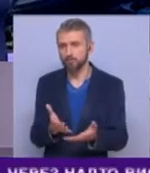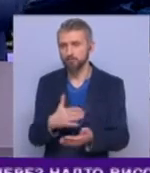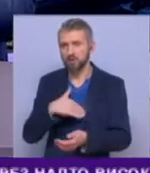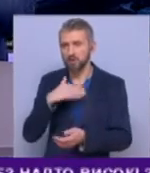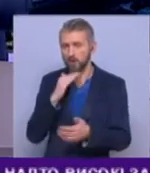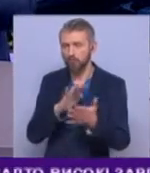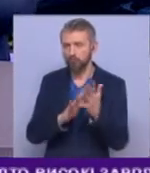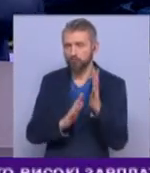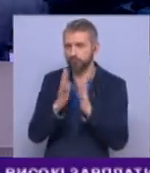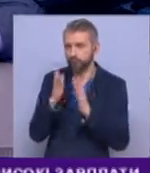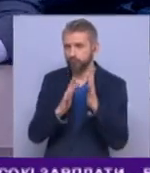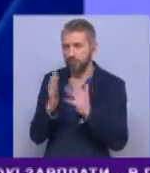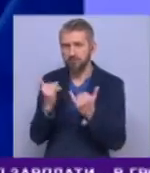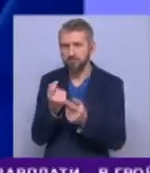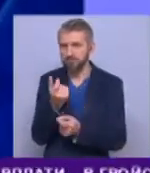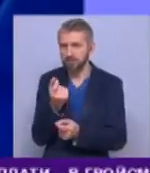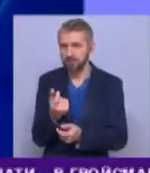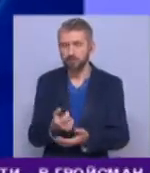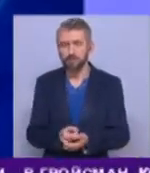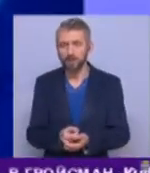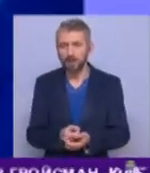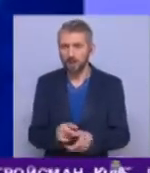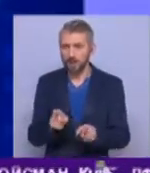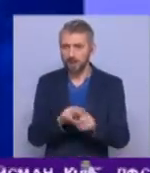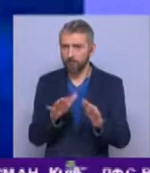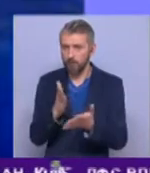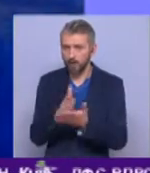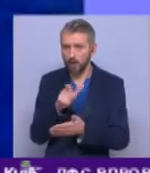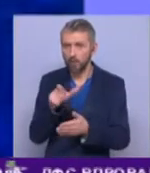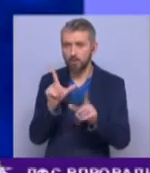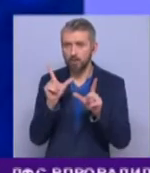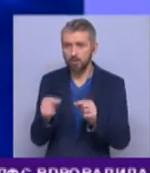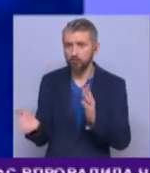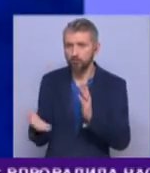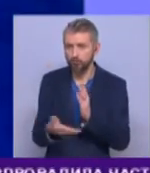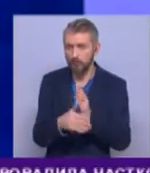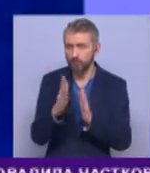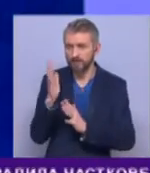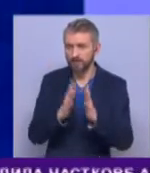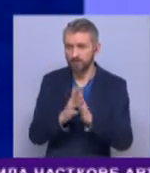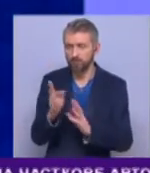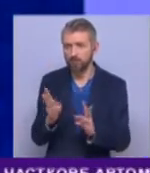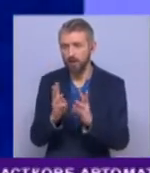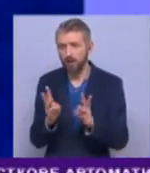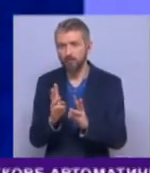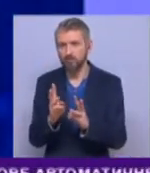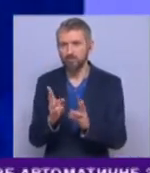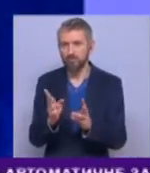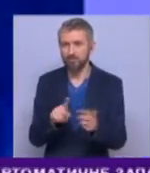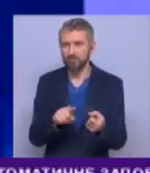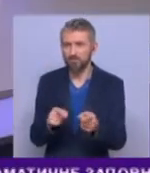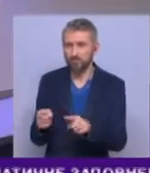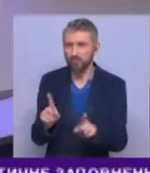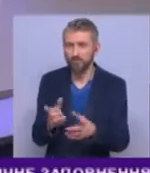достатньо густо, а сьогодні вже рідко. Ну, я хочу... Є такі випадки, що люди просто їдуть і рубають ліс? Ну, і палять там, чи смажать щось,